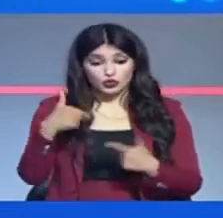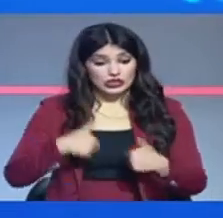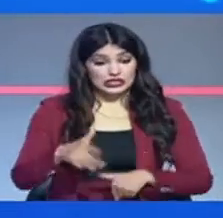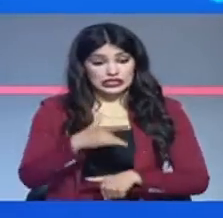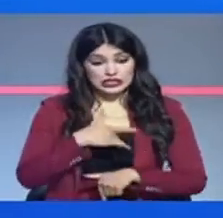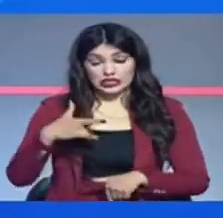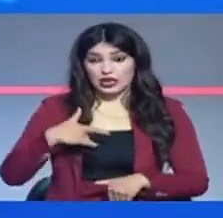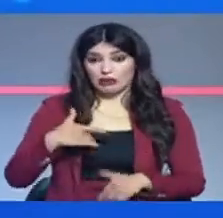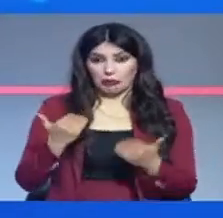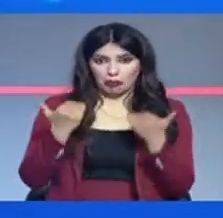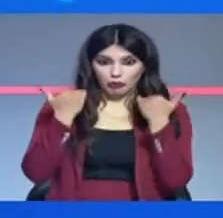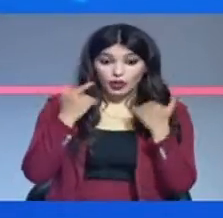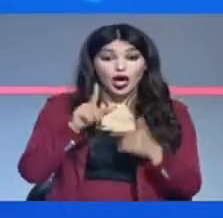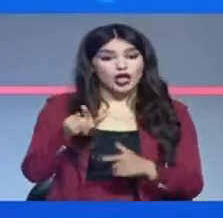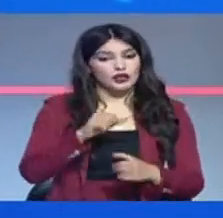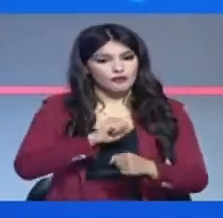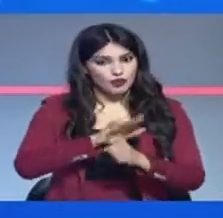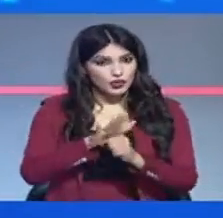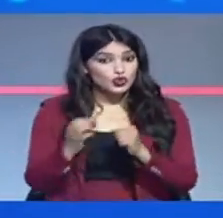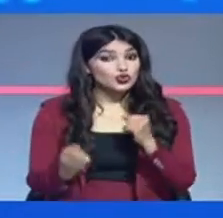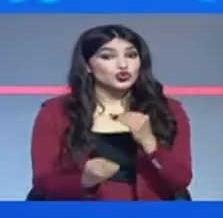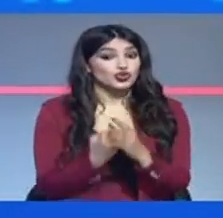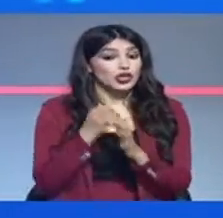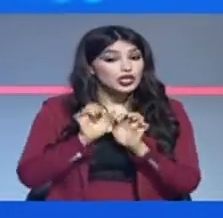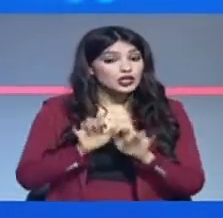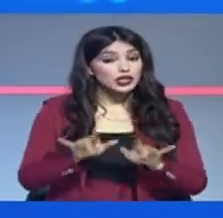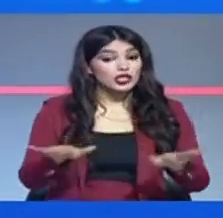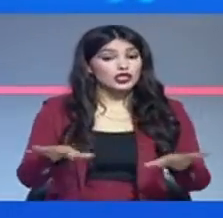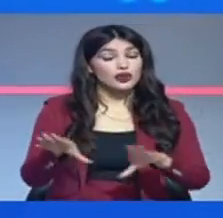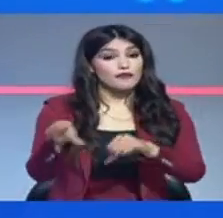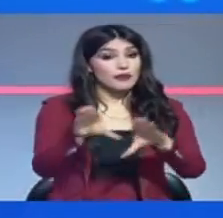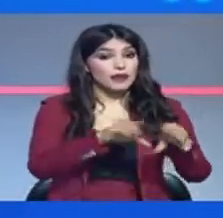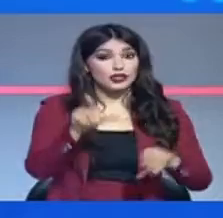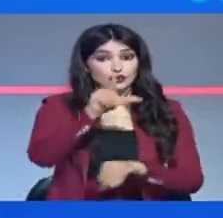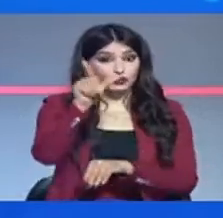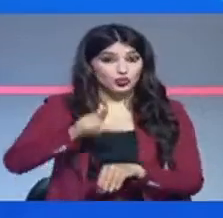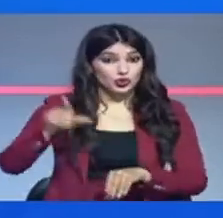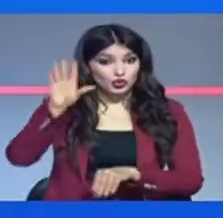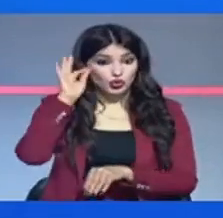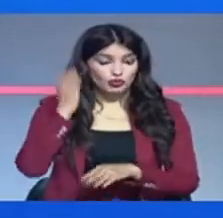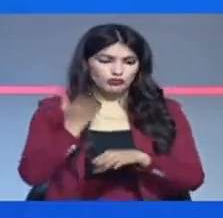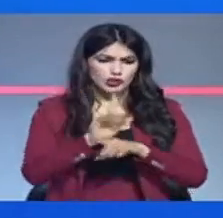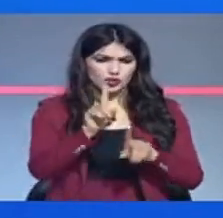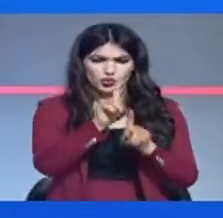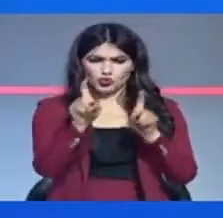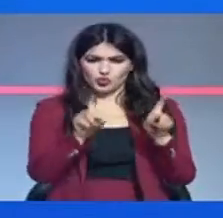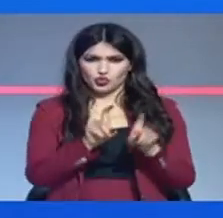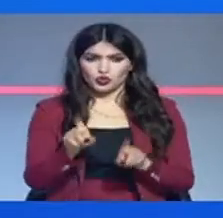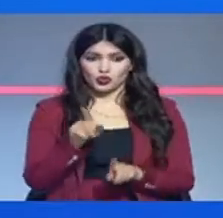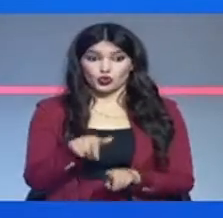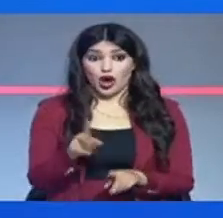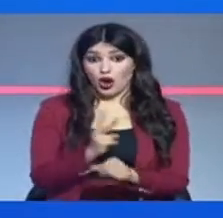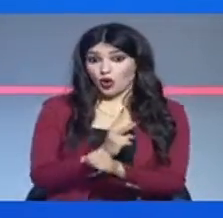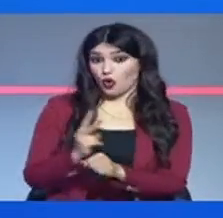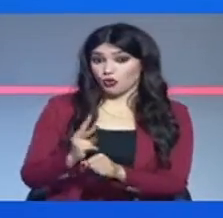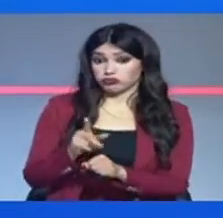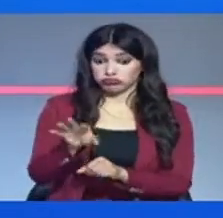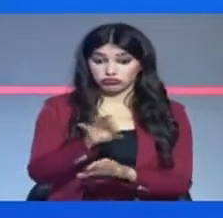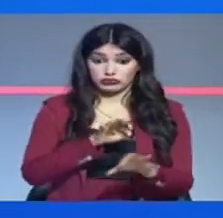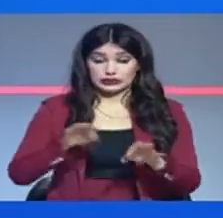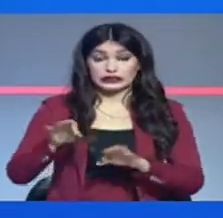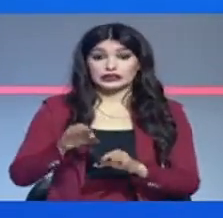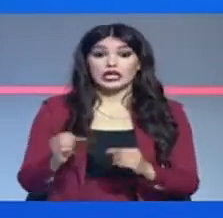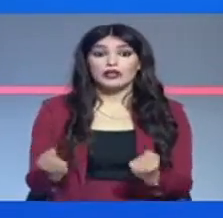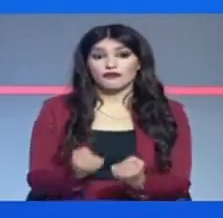الصحه اكدت وجود سلالات المتحوله الجديده البريطانيه في بعض المناطق ما يطرح تساؤلات عن نجاحه الخطوات المنتخبه في